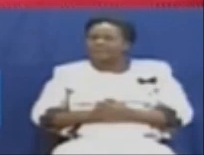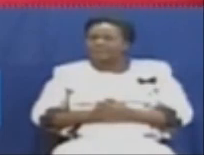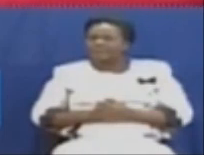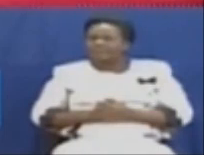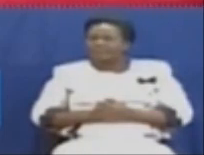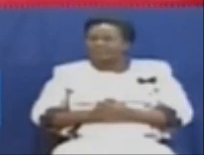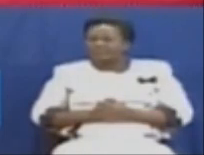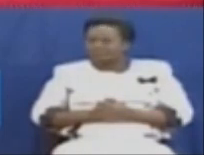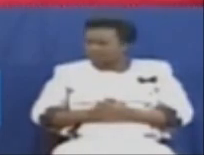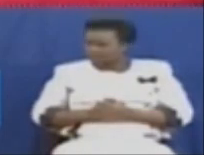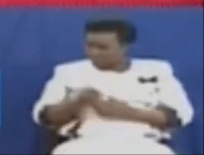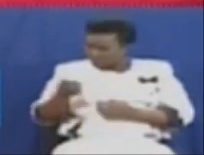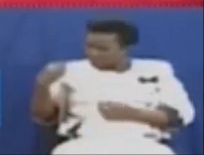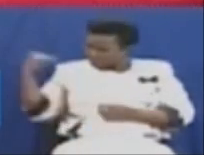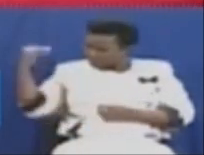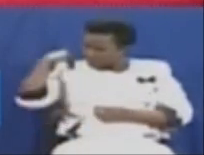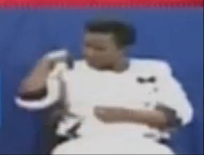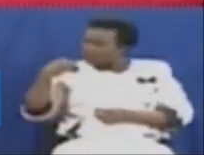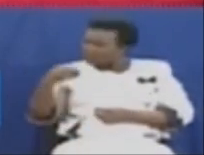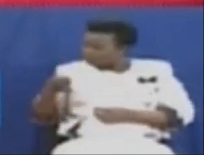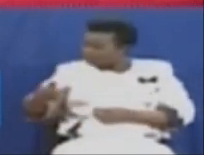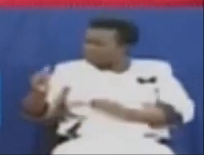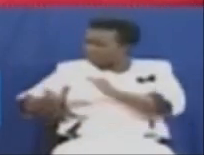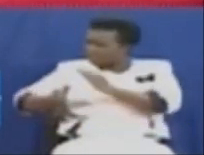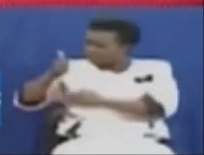Mheshimiwa Mboe ni kiongozi,